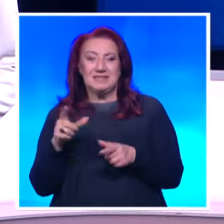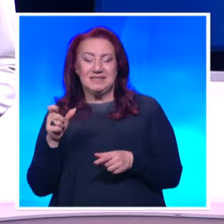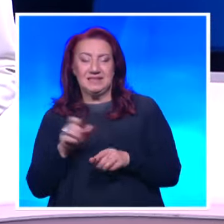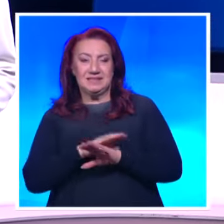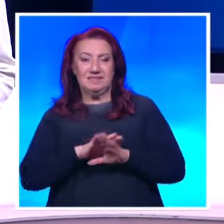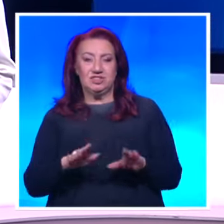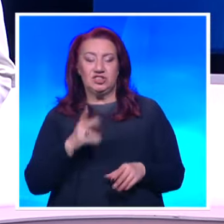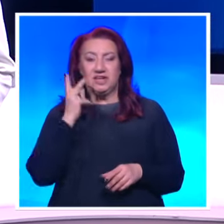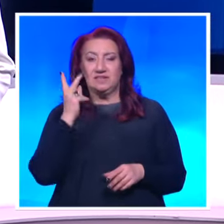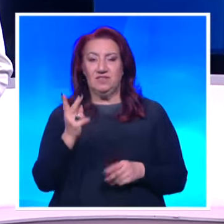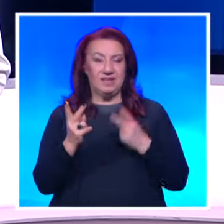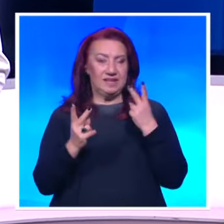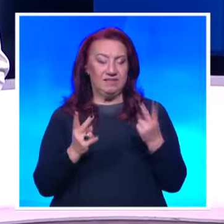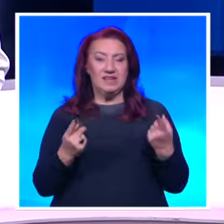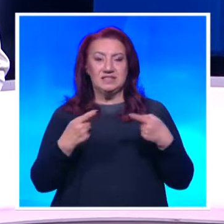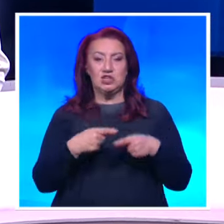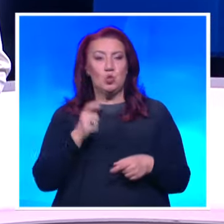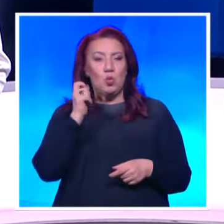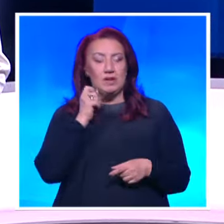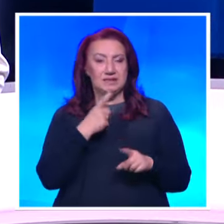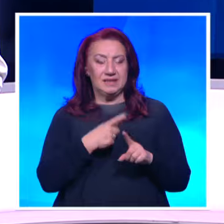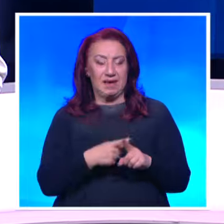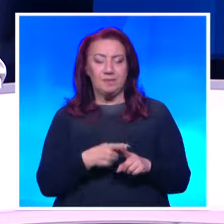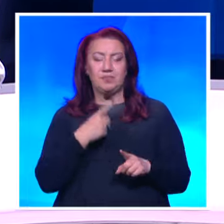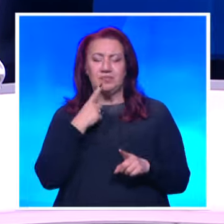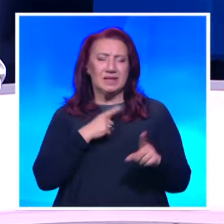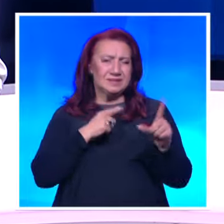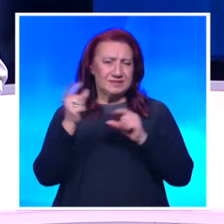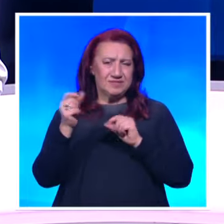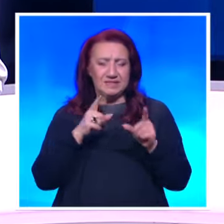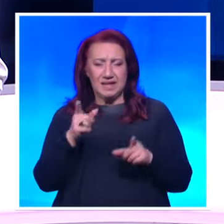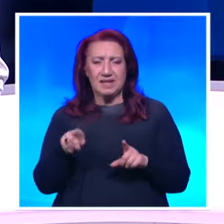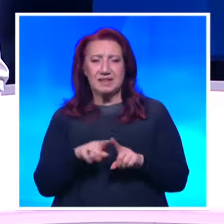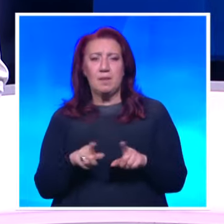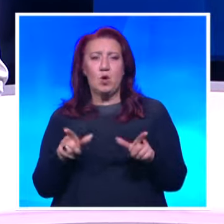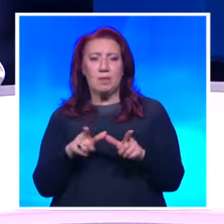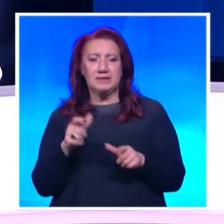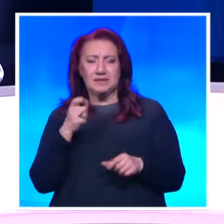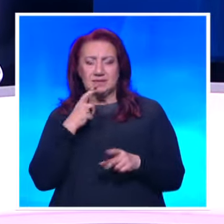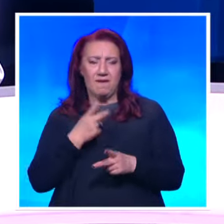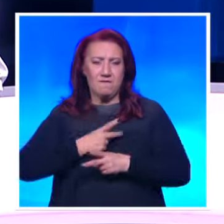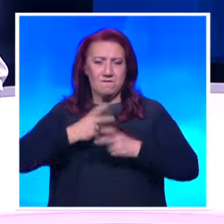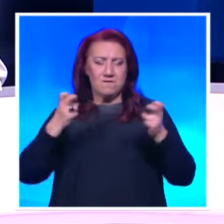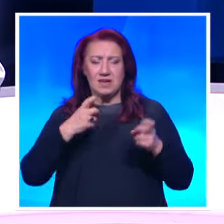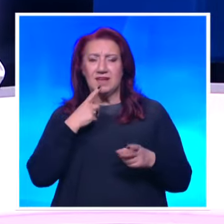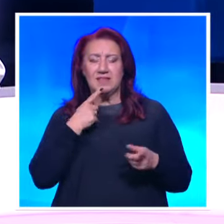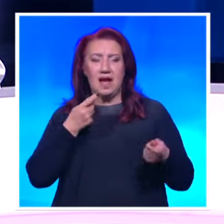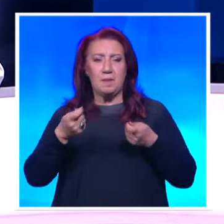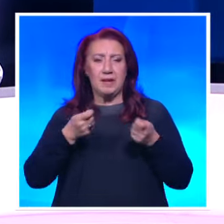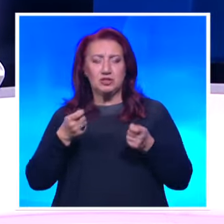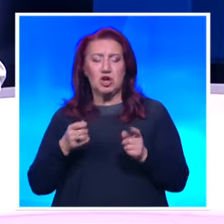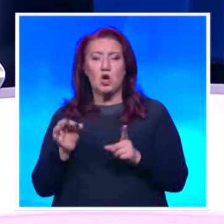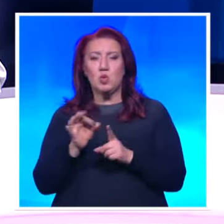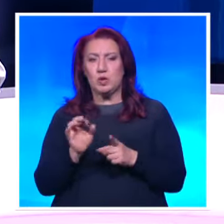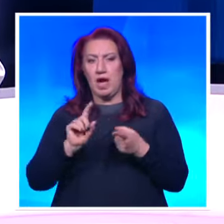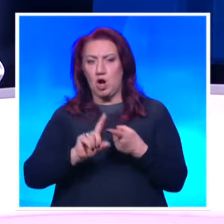гости на Уест Хем, а звездата на тима Мохамед Салах се развика на менеджера Юрген Клоп край тъчлинията, докато се подготвяше да влезе като